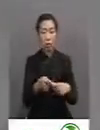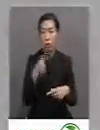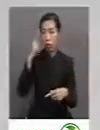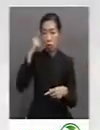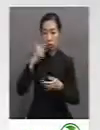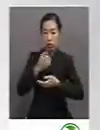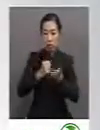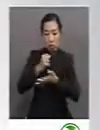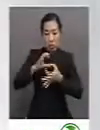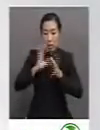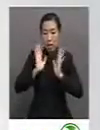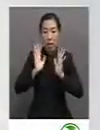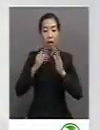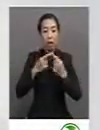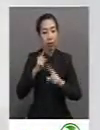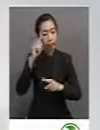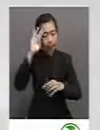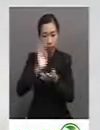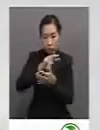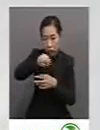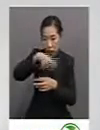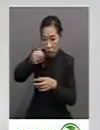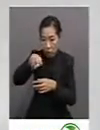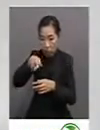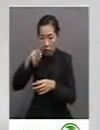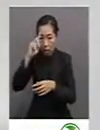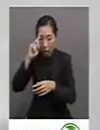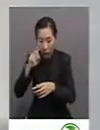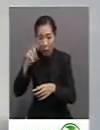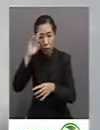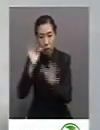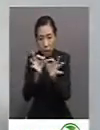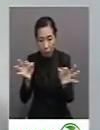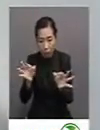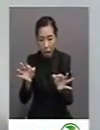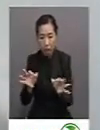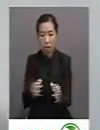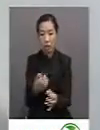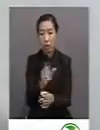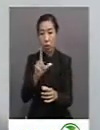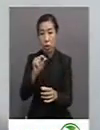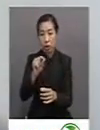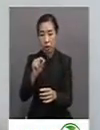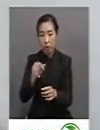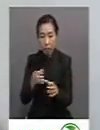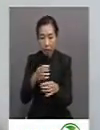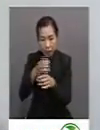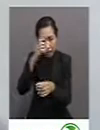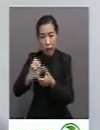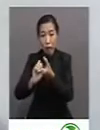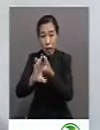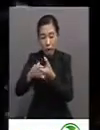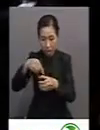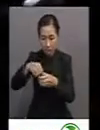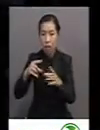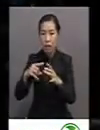ไม่มีส่วนเกี่ยวข้องก่อนที่ตำรวจจะไปบุกค้นปรากฏว่าไปพบยาบ้าคุณผู้ชม20เม็ดทีเดียวซุกซ่อนอยู่ในกระบอกไฟฉาย